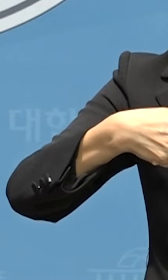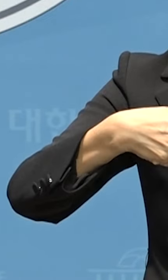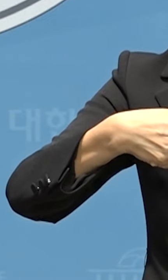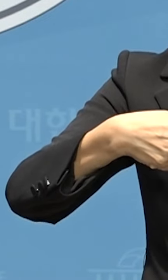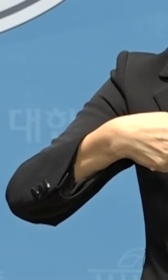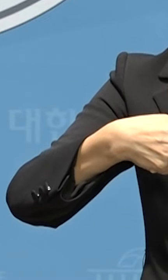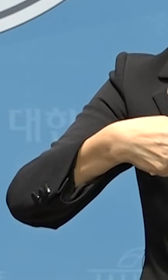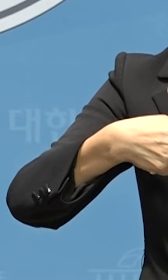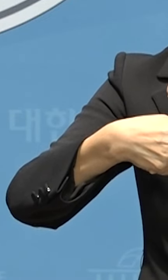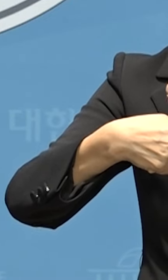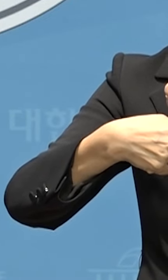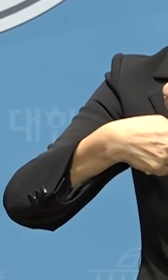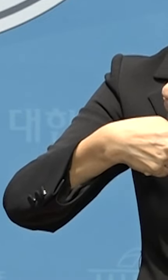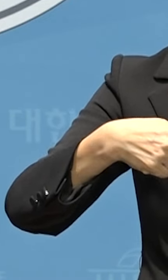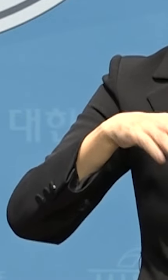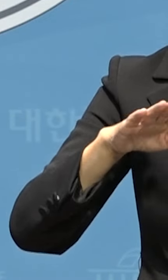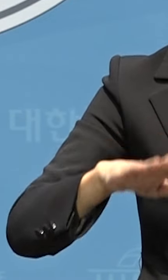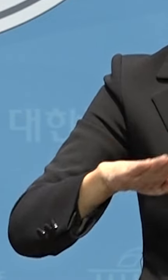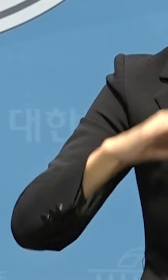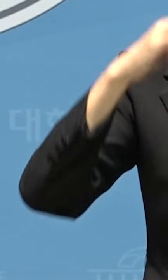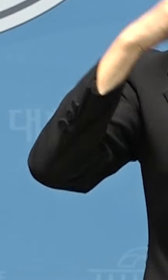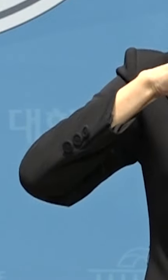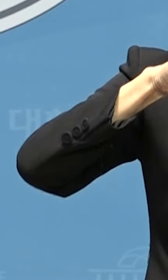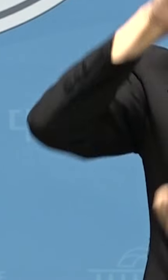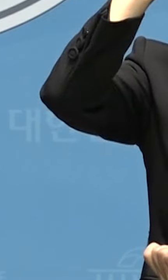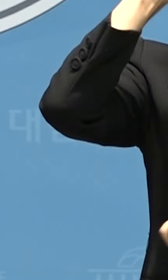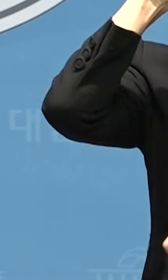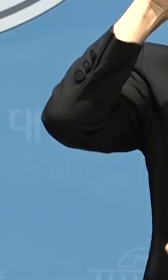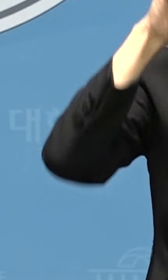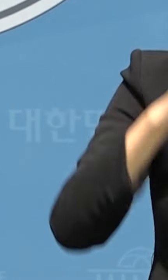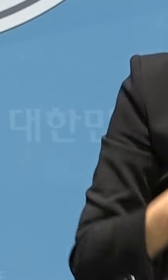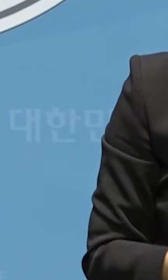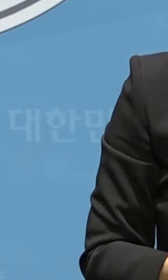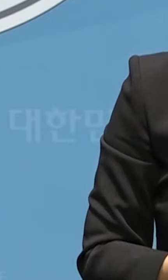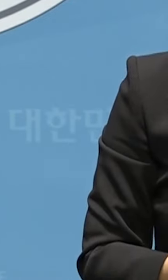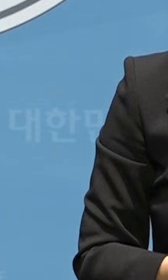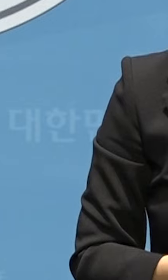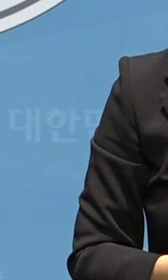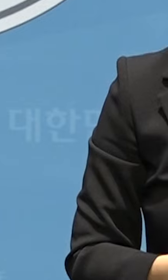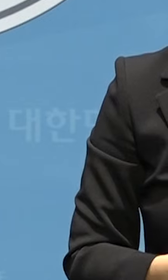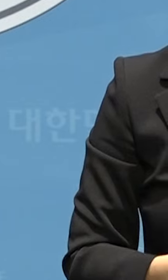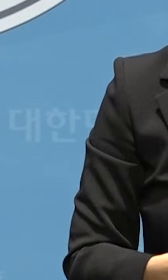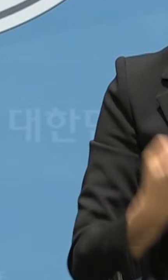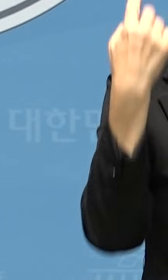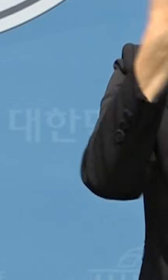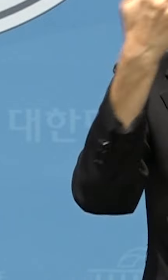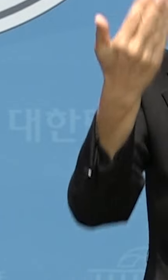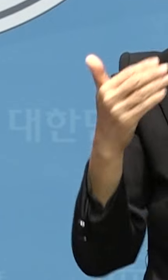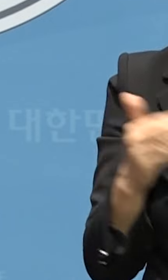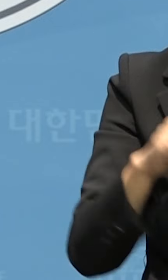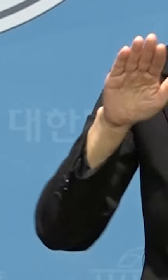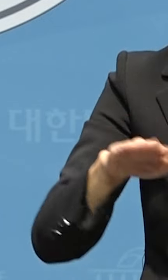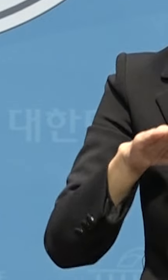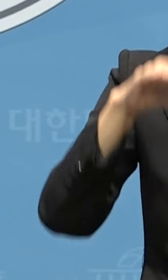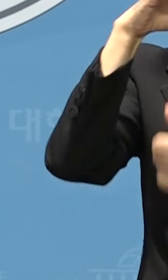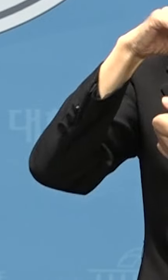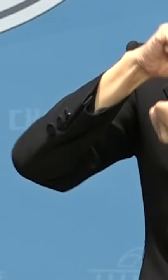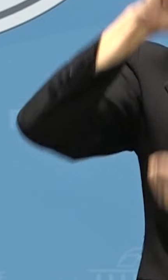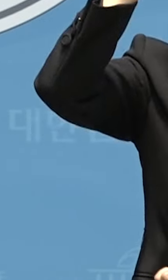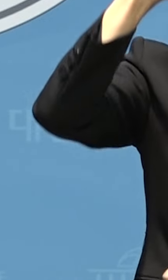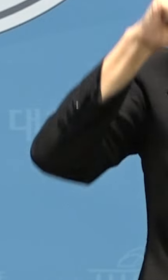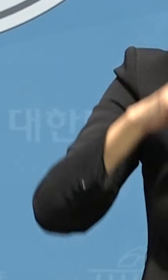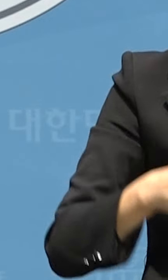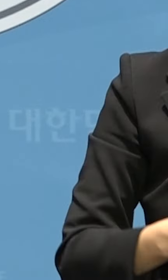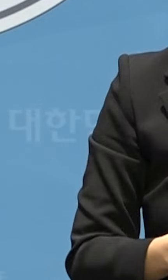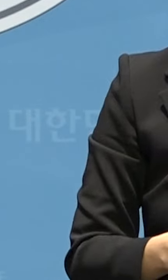그리고 오늘 구속영장이 청구됐습니다. 조서 잉크가 마르기도 전입니다. 이미 답은 정해져